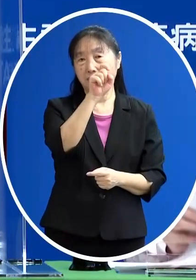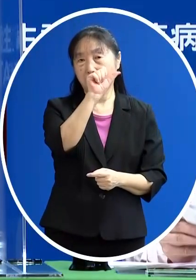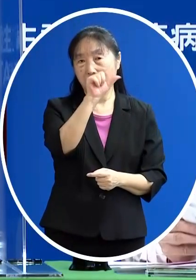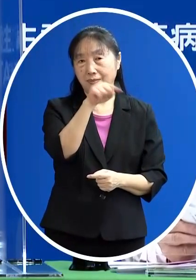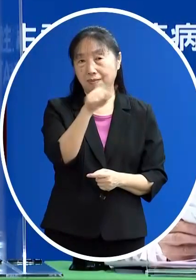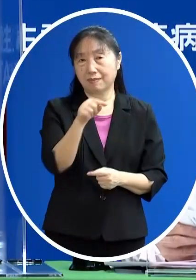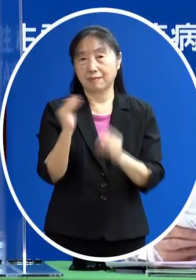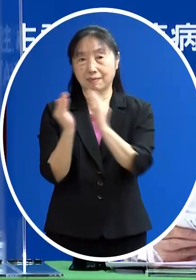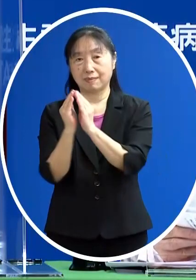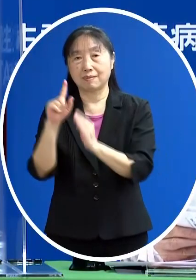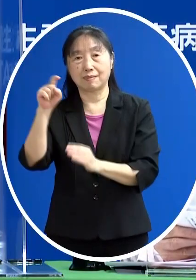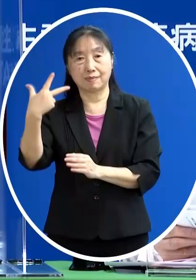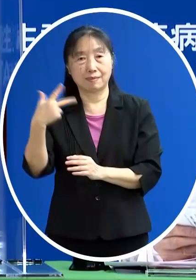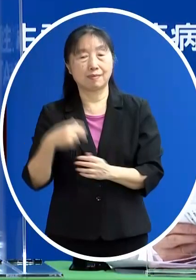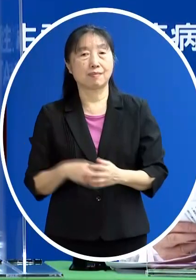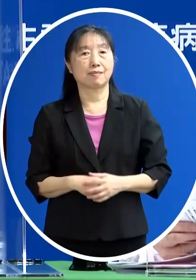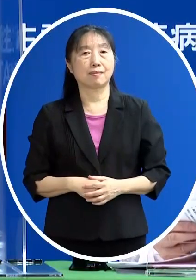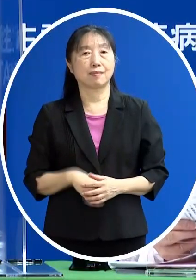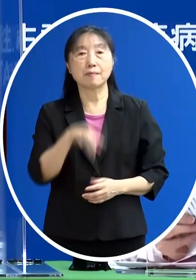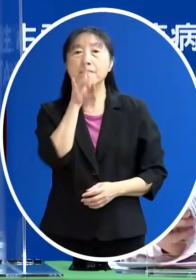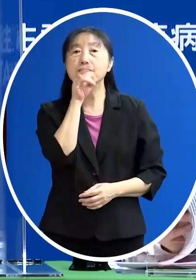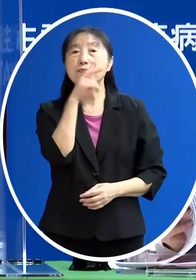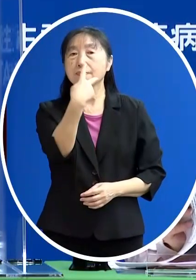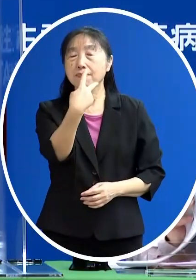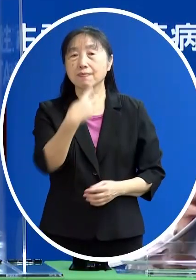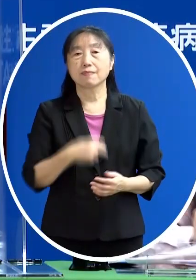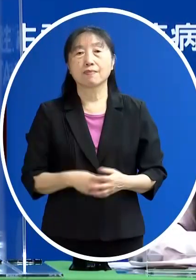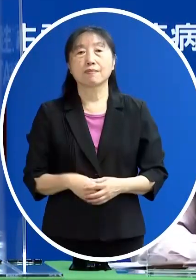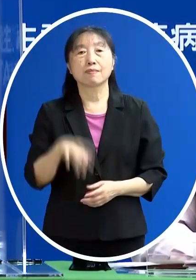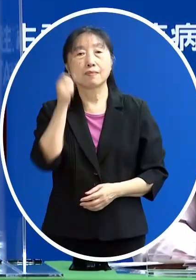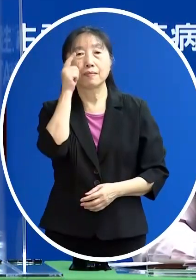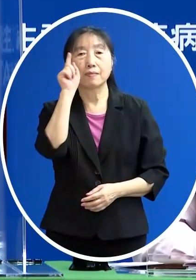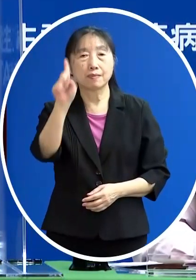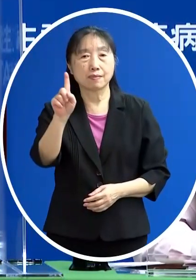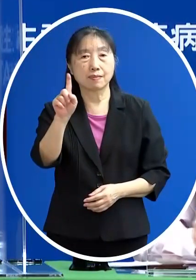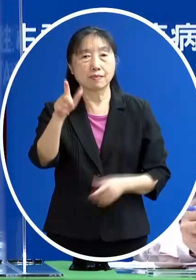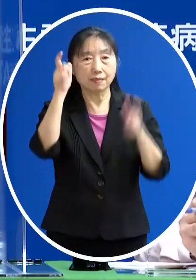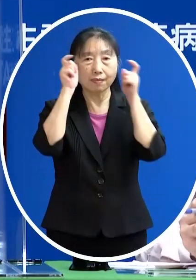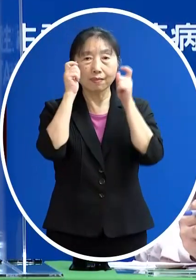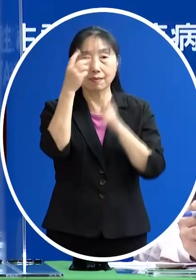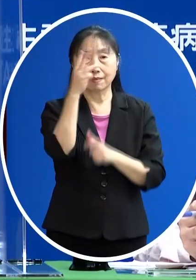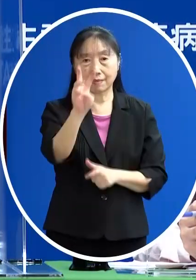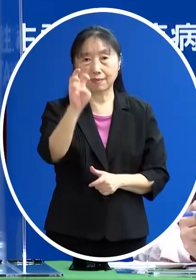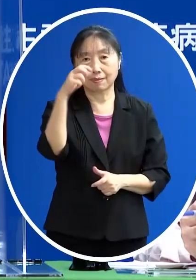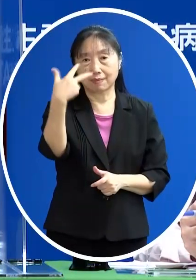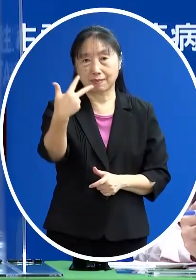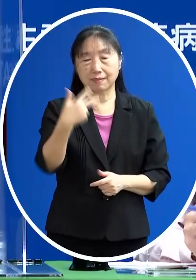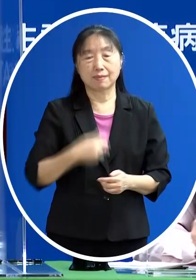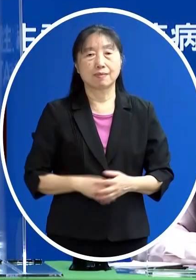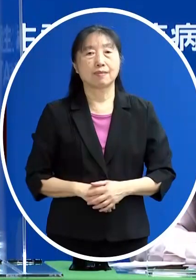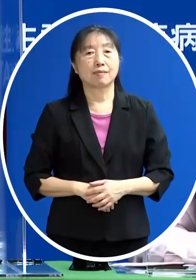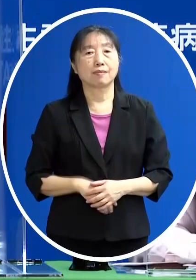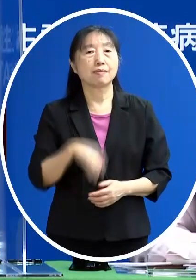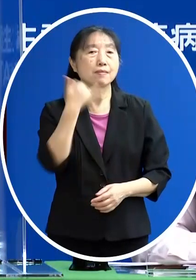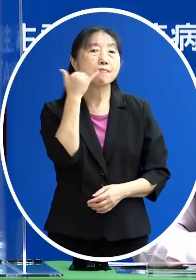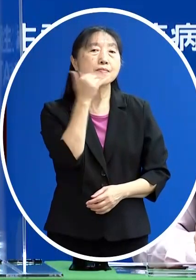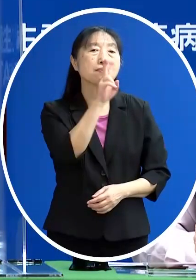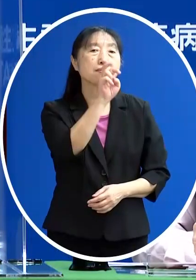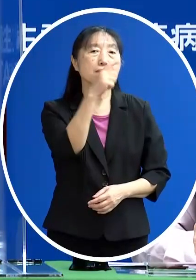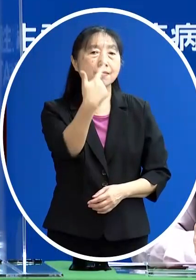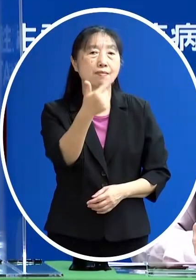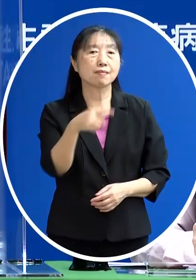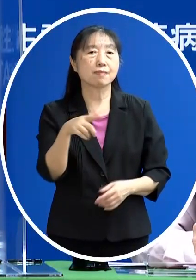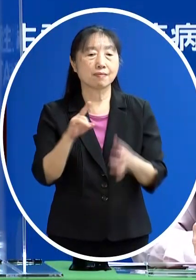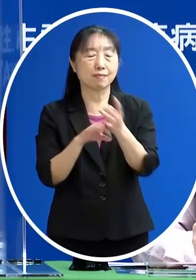例，桃园有17例，台中2例，台南1例，高雄37例，基隆26